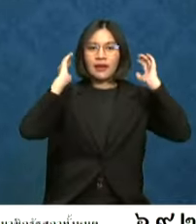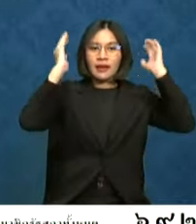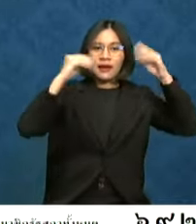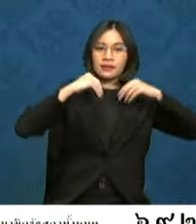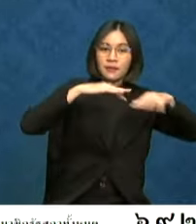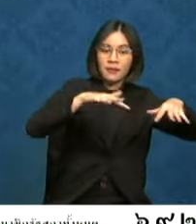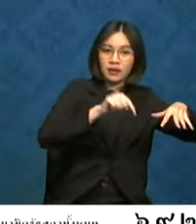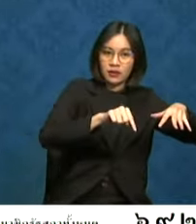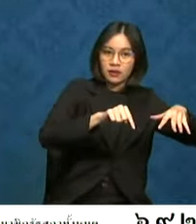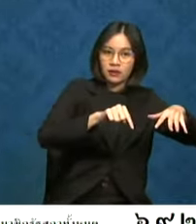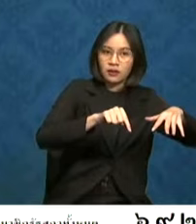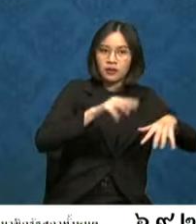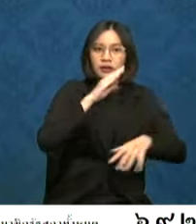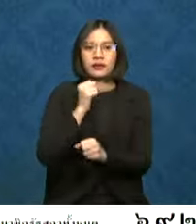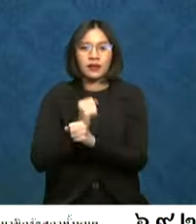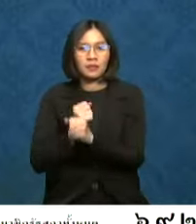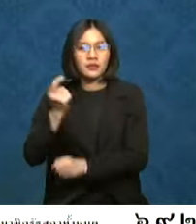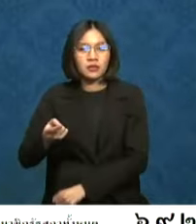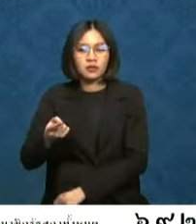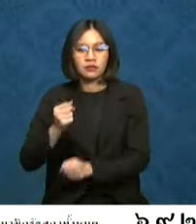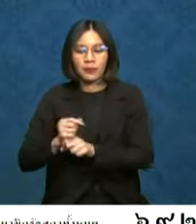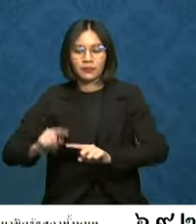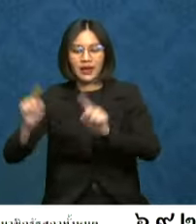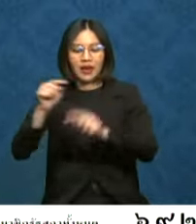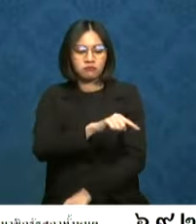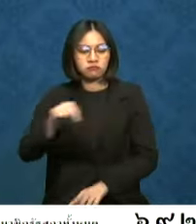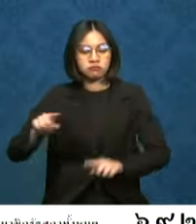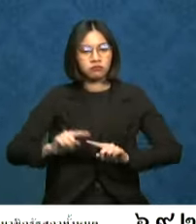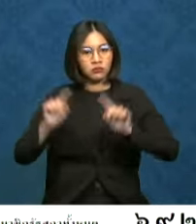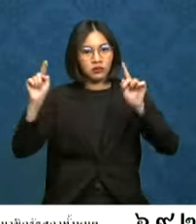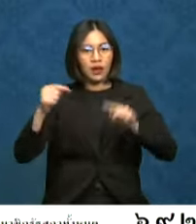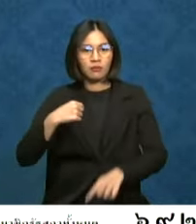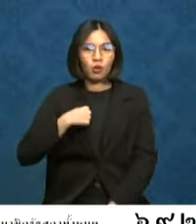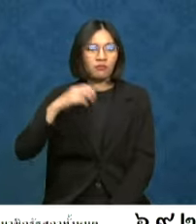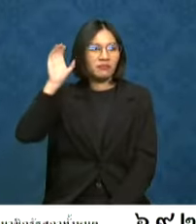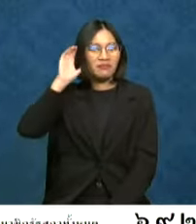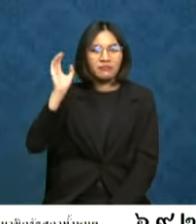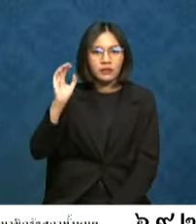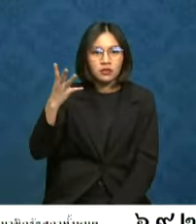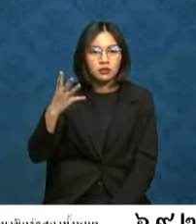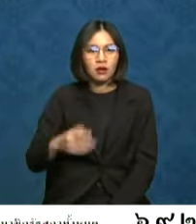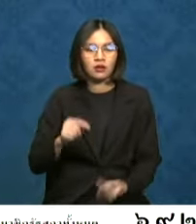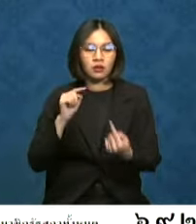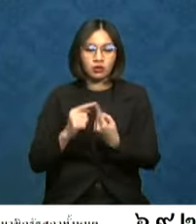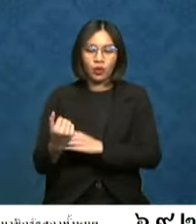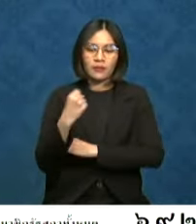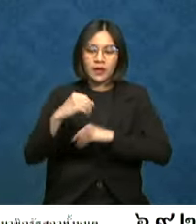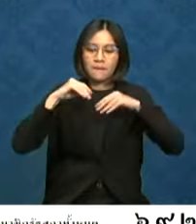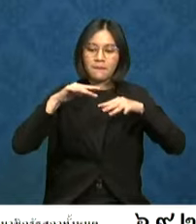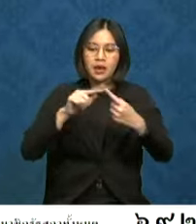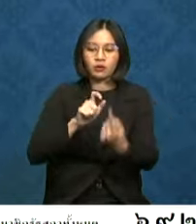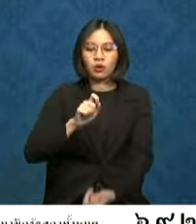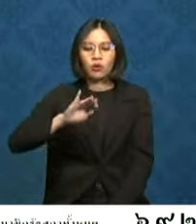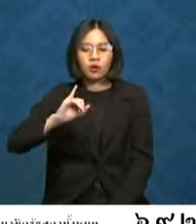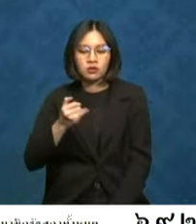อีกอย่างนึง พอเวลาทำจริง ทำอีกอย่างนึครับผมไม่มีทางเชื่อเลยจรัวาการกระจายอำนาจสู่